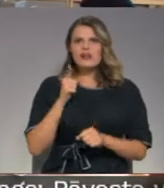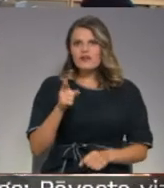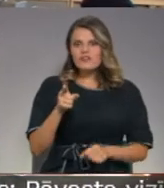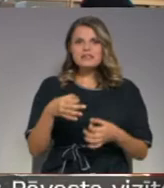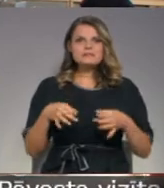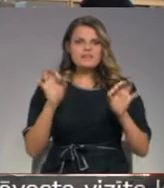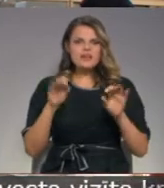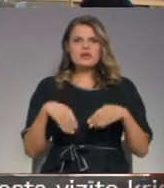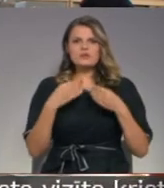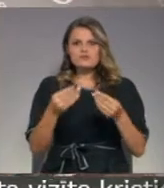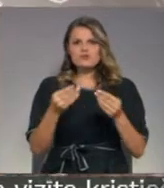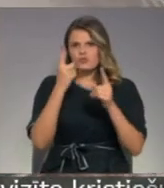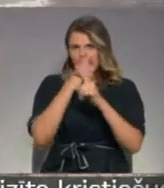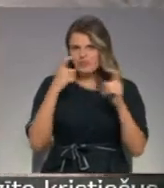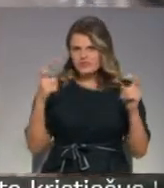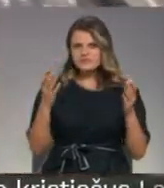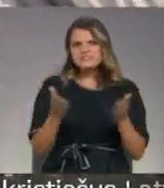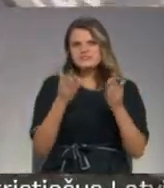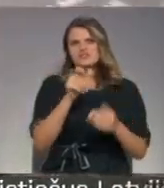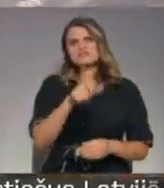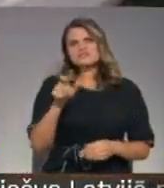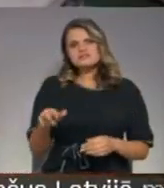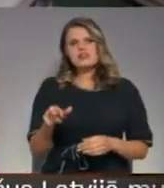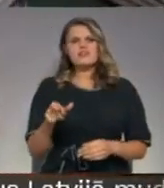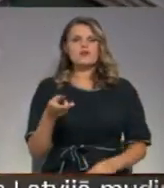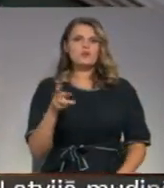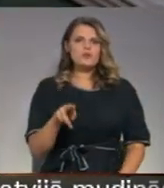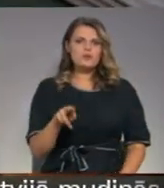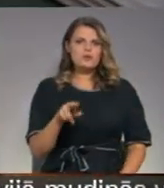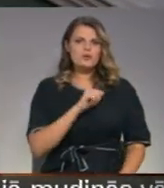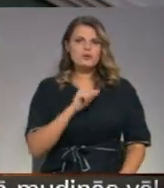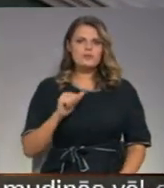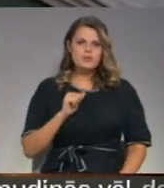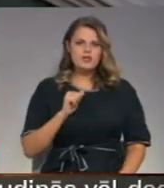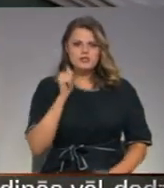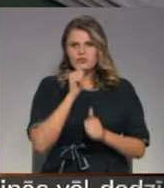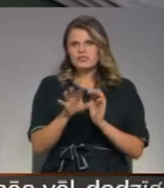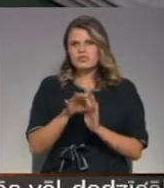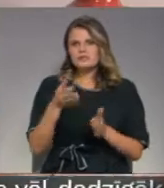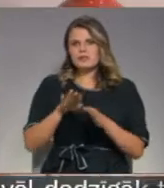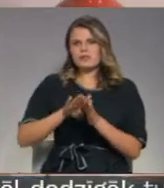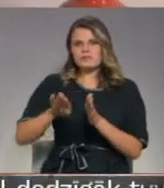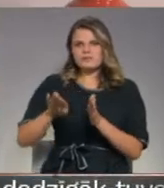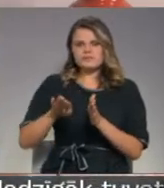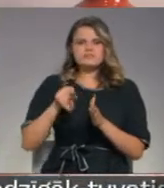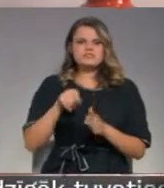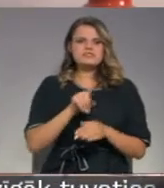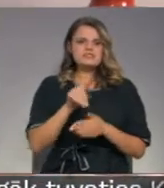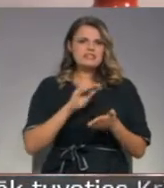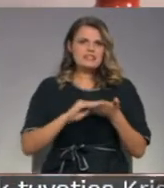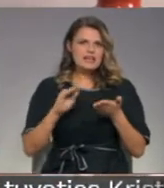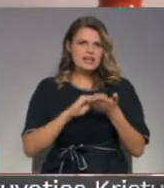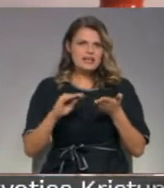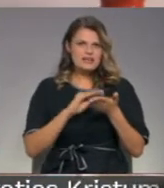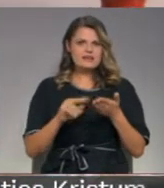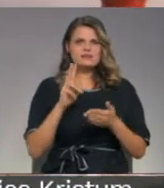viņam svarīgi ir nodot to vēstījumu, iedvesmot cilvēku, iedrošināt un pats izvēles bieži palikt tajā otrajā plānā. Jā, šeit ir rakstīts,